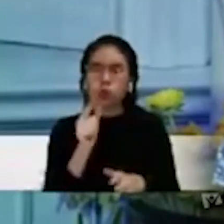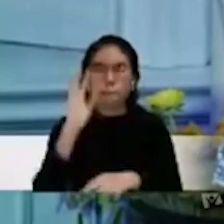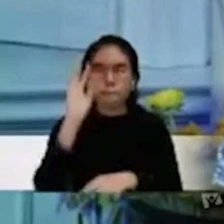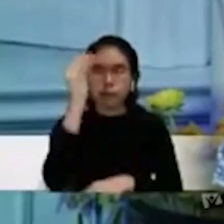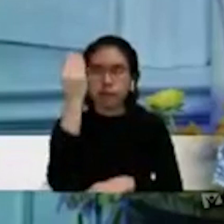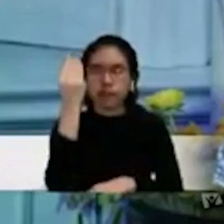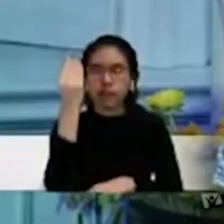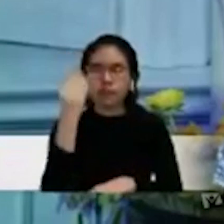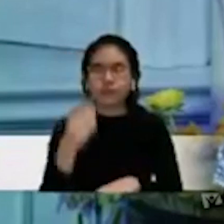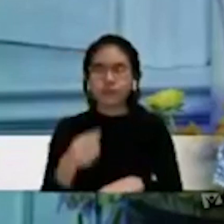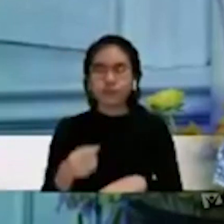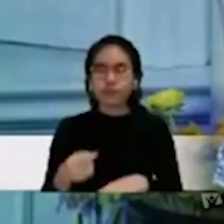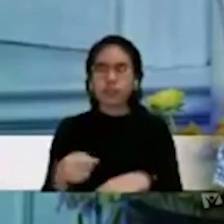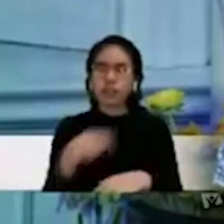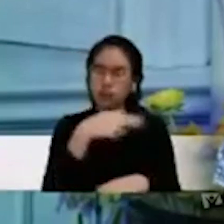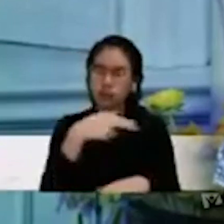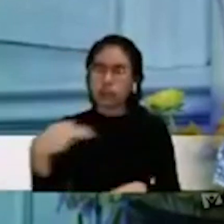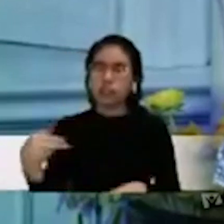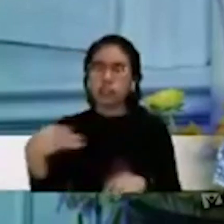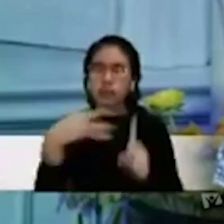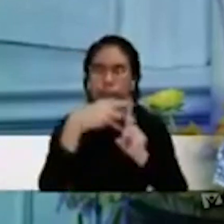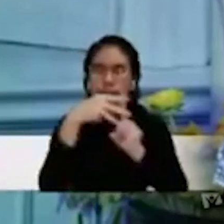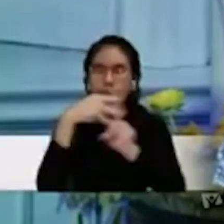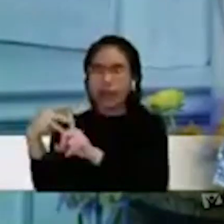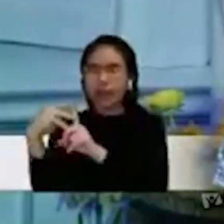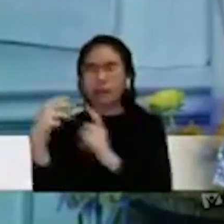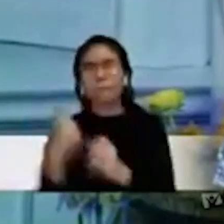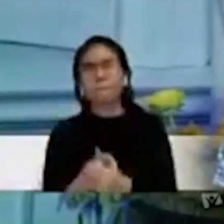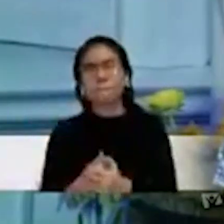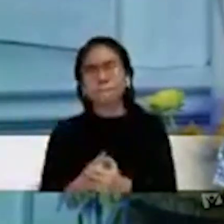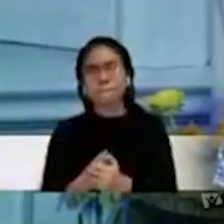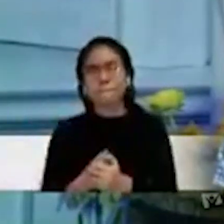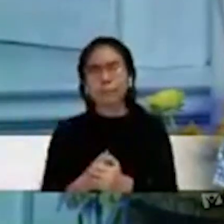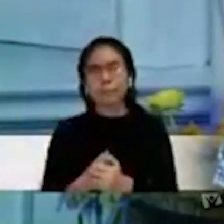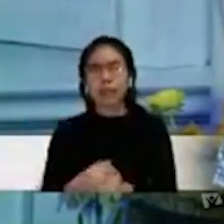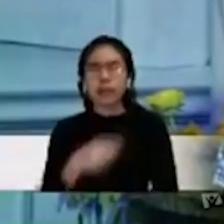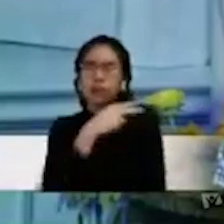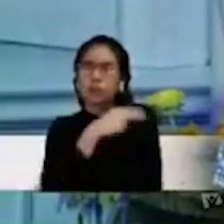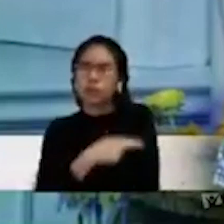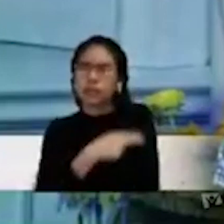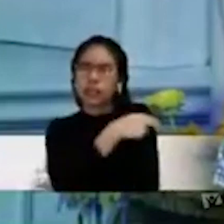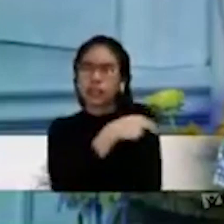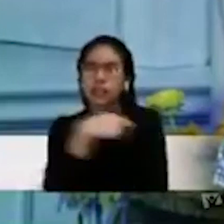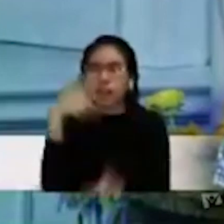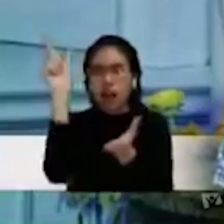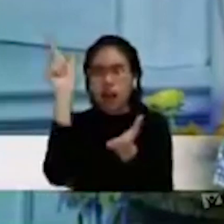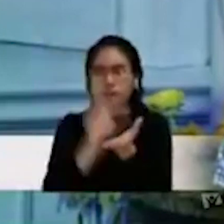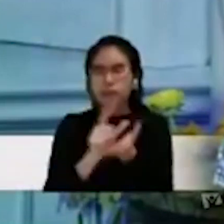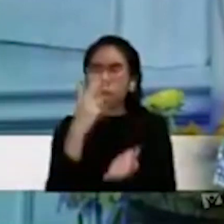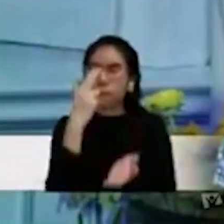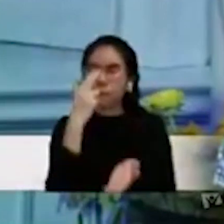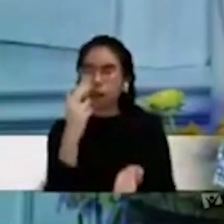pengurus yayasan, pembina yayasan, dan pengawas yayasan Rumah Sakit Advent Bandung, dan khususnya untuk pimpinan